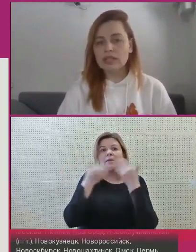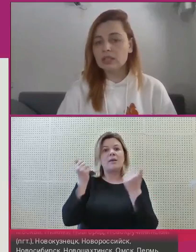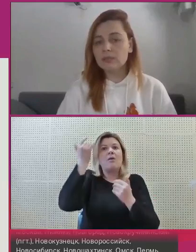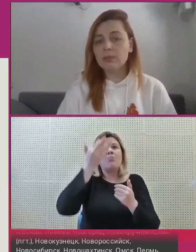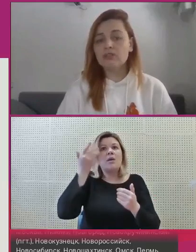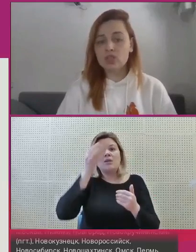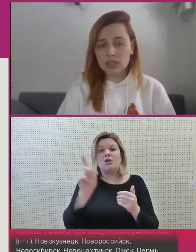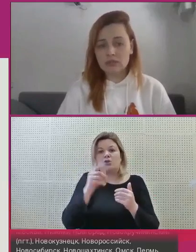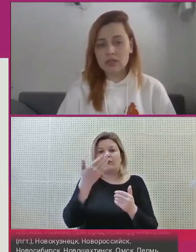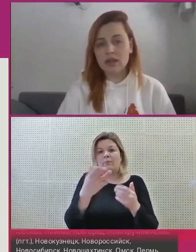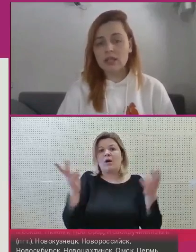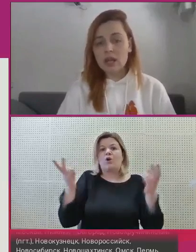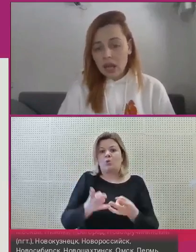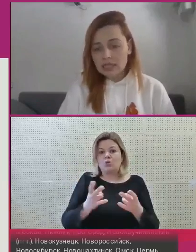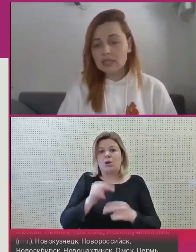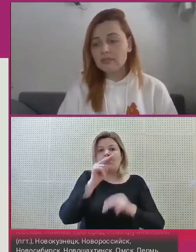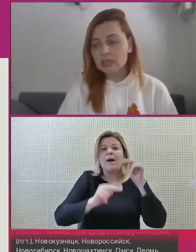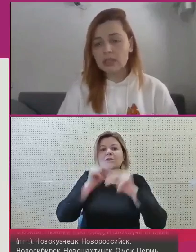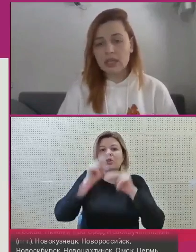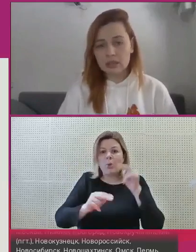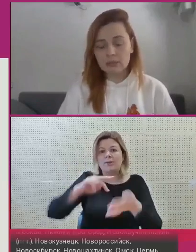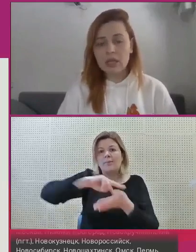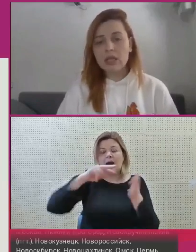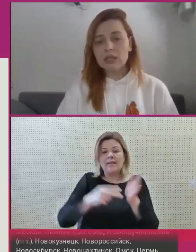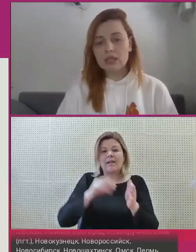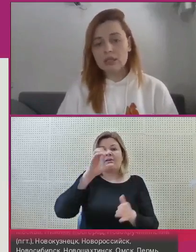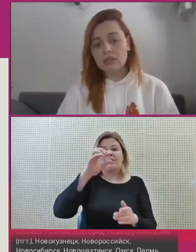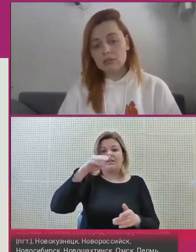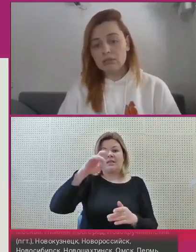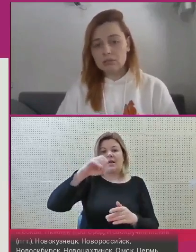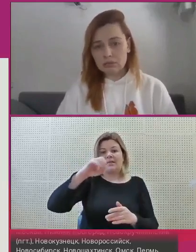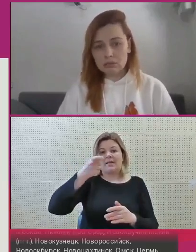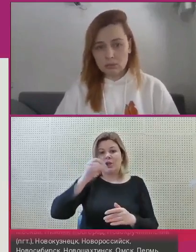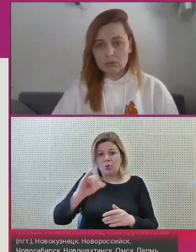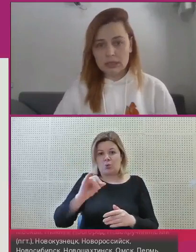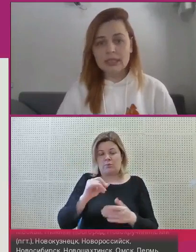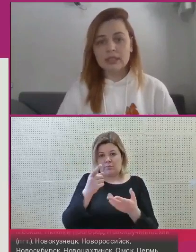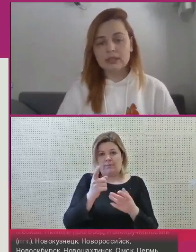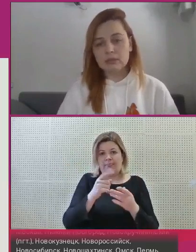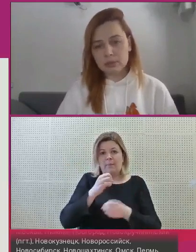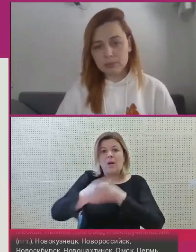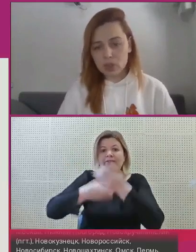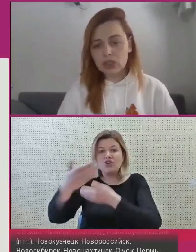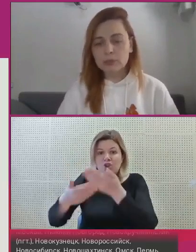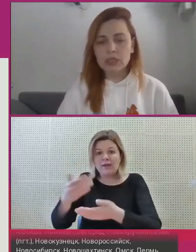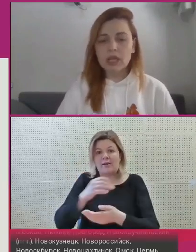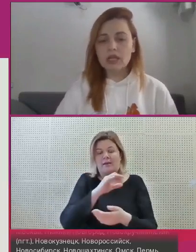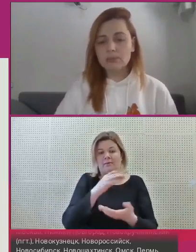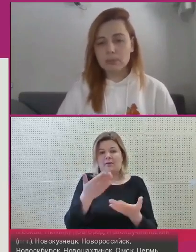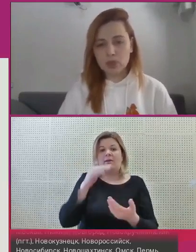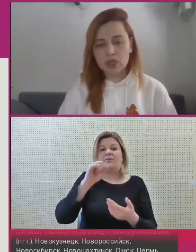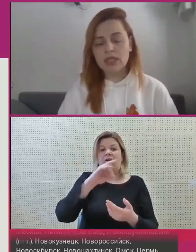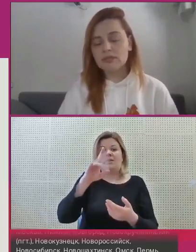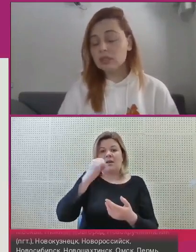стратегию фандрайзинга либо продвижение выстраивать, остановитесь на этом и, ну, сделайте, поищите